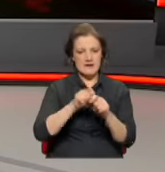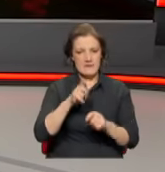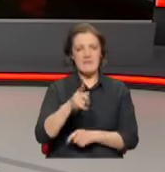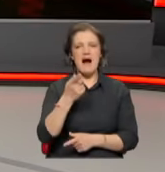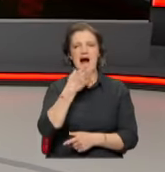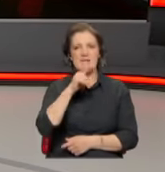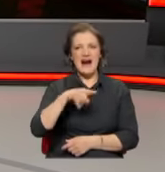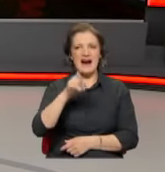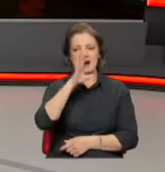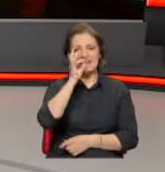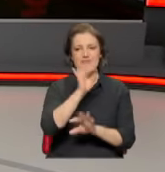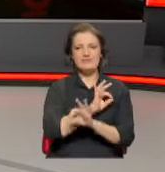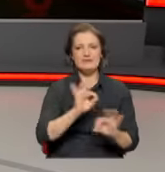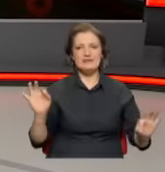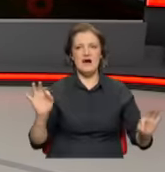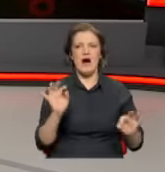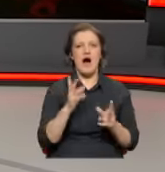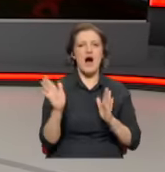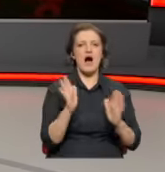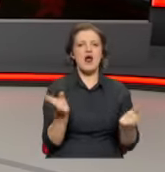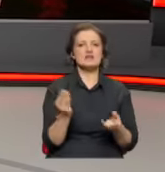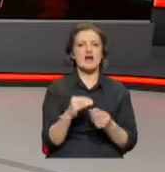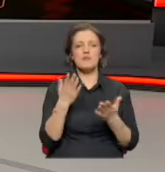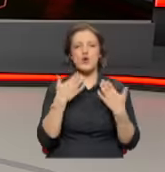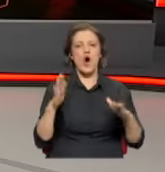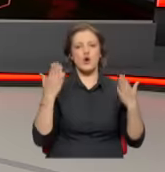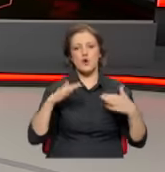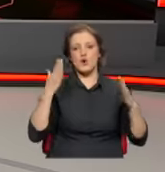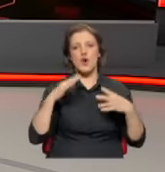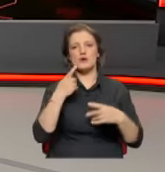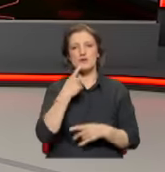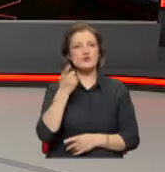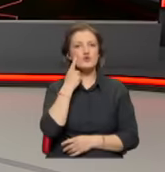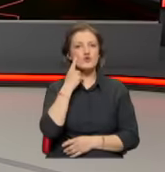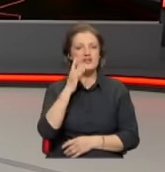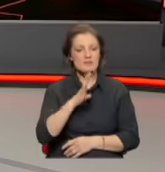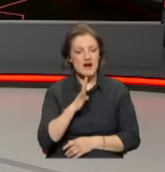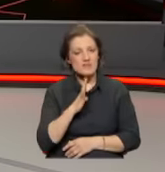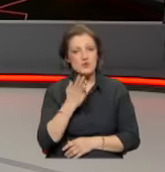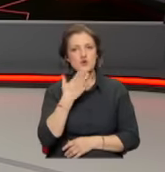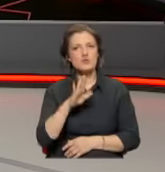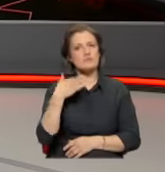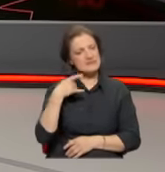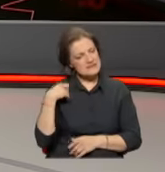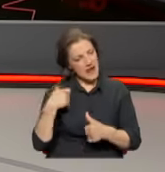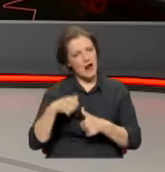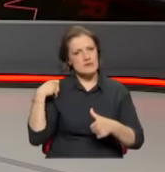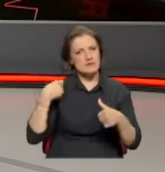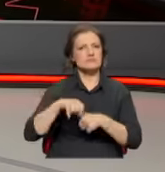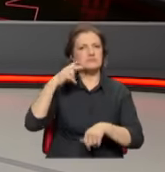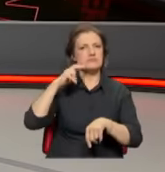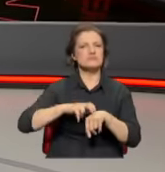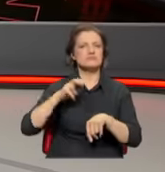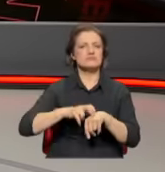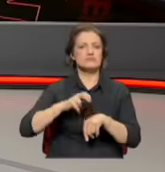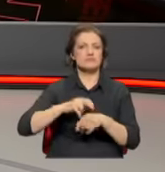emekliye, kimseye sürekli ara zam yok mesajı veriliyor. Göreceğiz bakalım var mı yok mu. Biz de sürekli hatırlatacağız. Ama